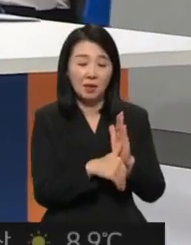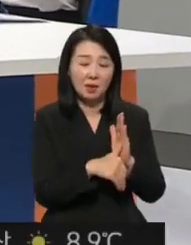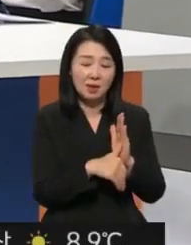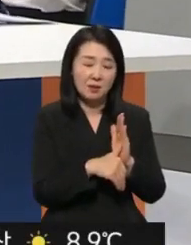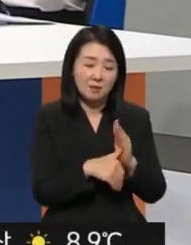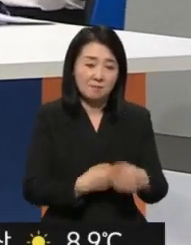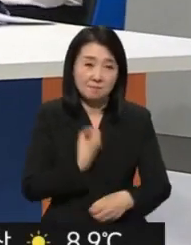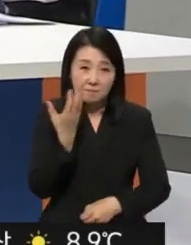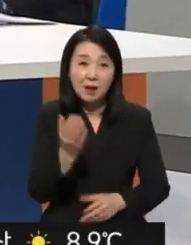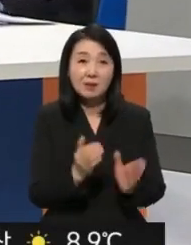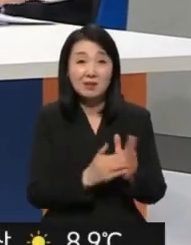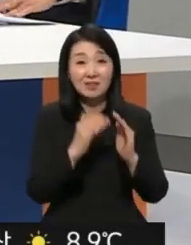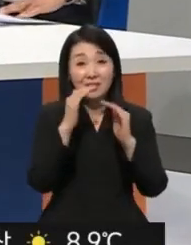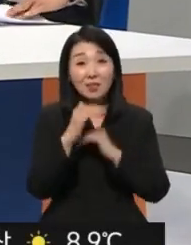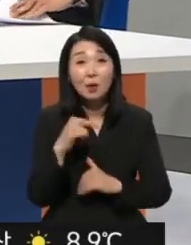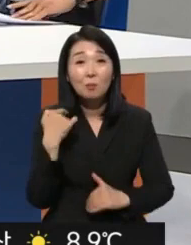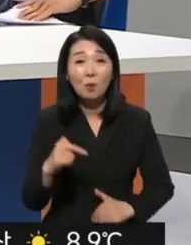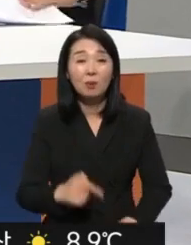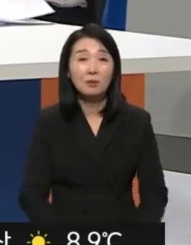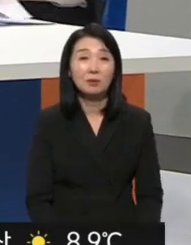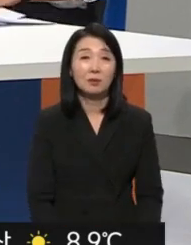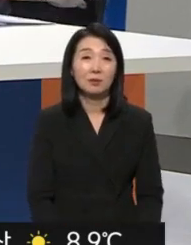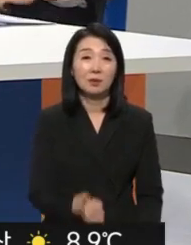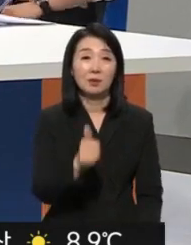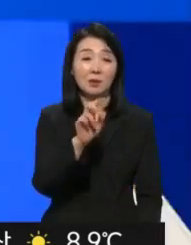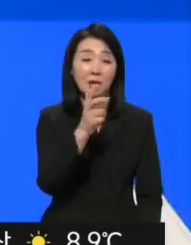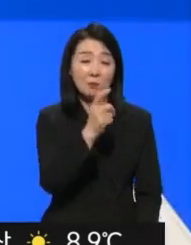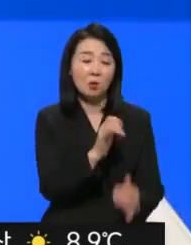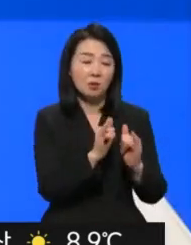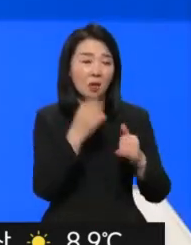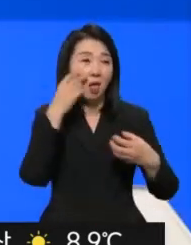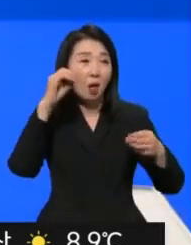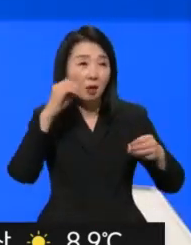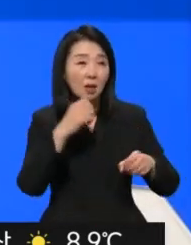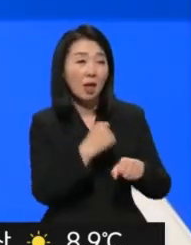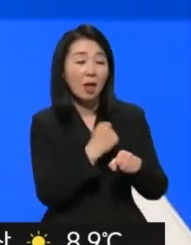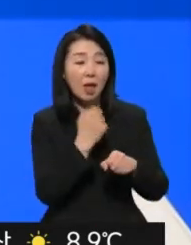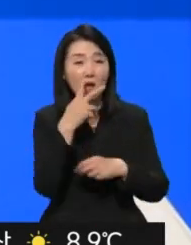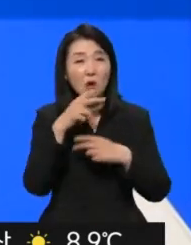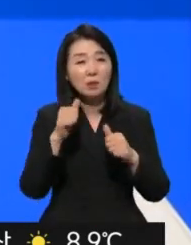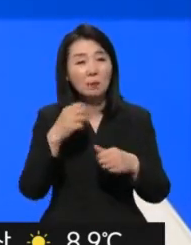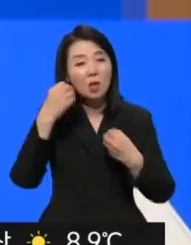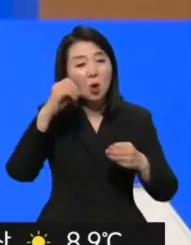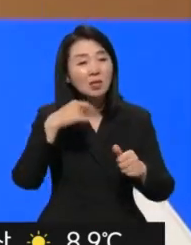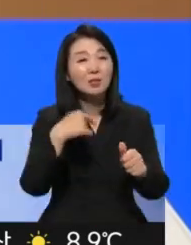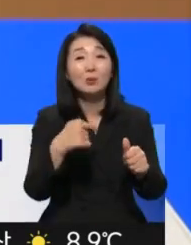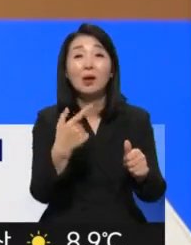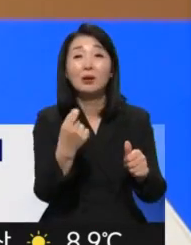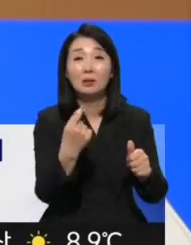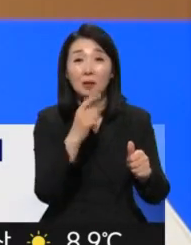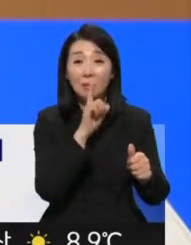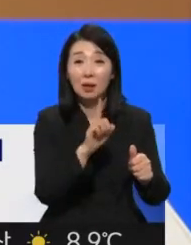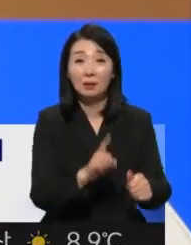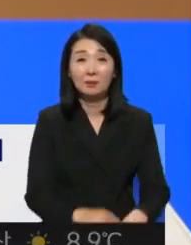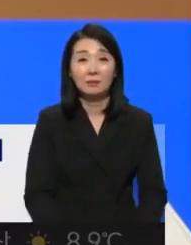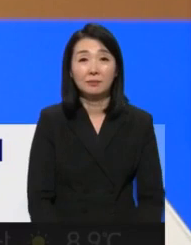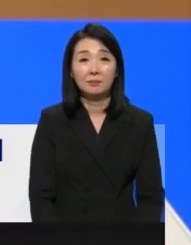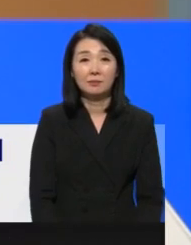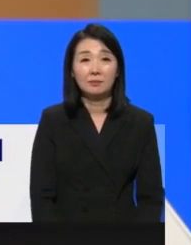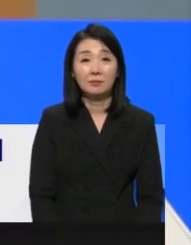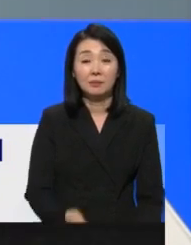작심 발언을 꺼냈습니다 어떤 내용이었냐면 나무기 연기를 하도록 검찰이 아마 연기지도를 한 것 같다 이런 발언을 하면서